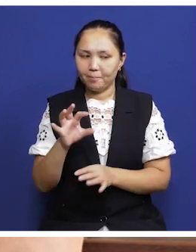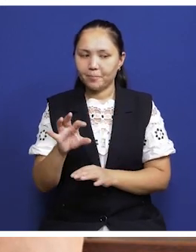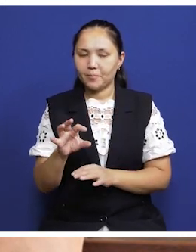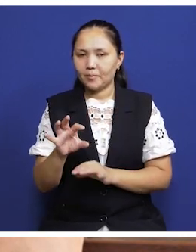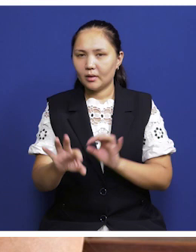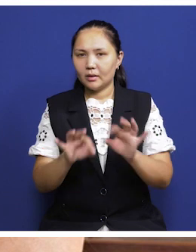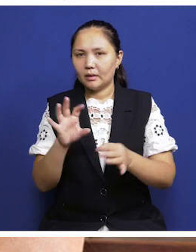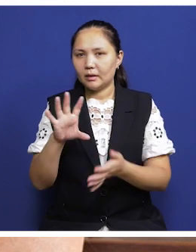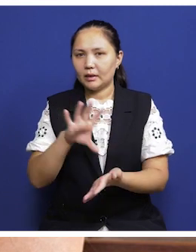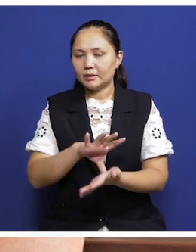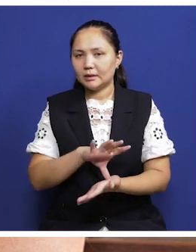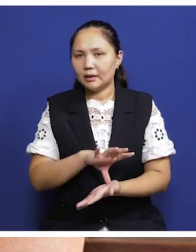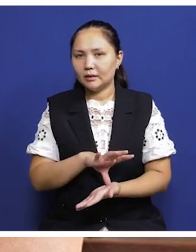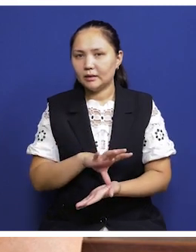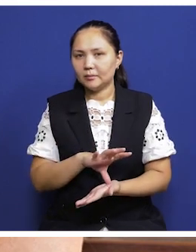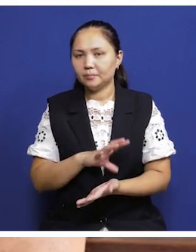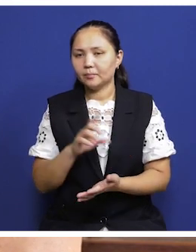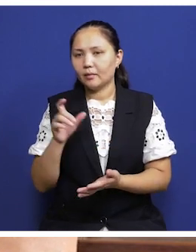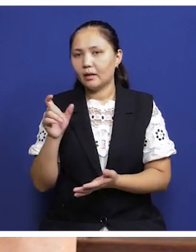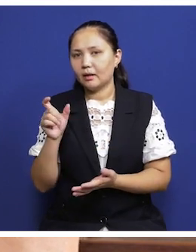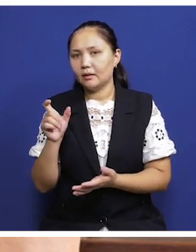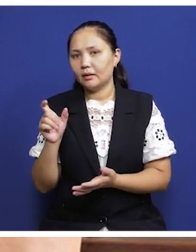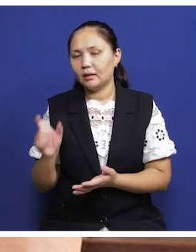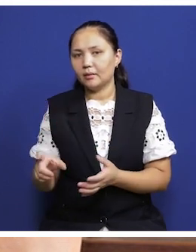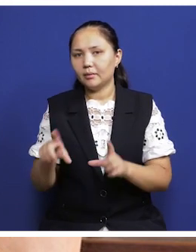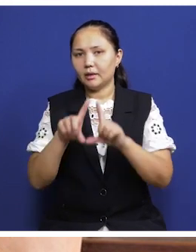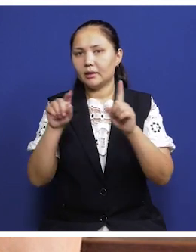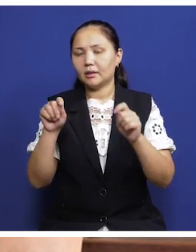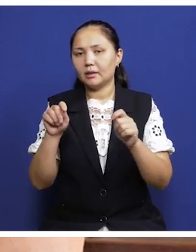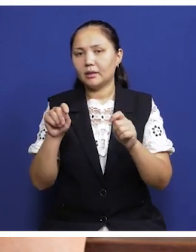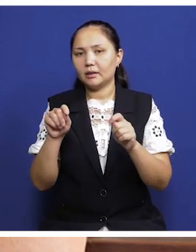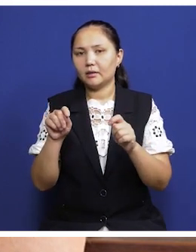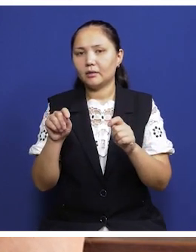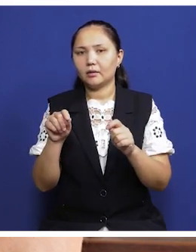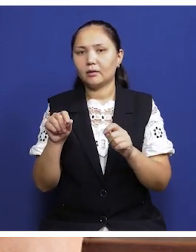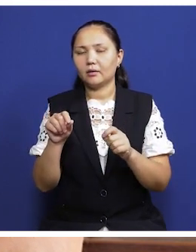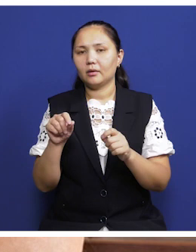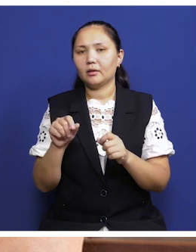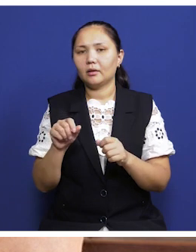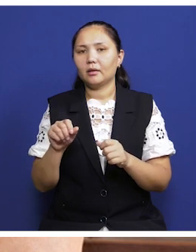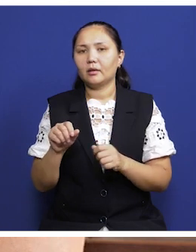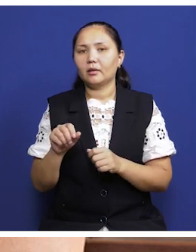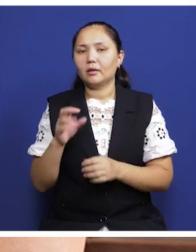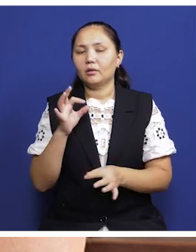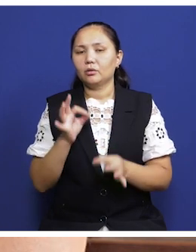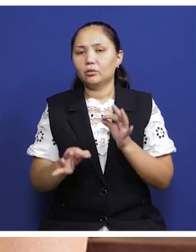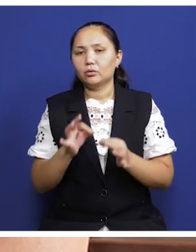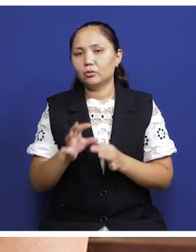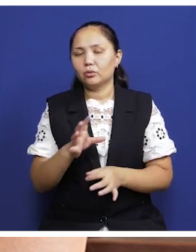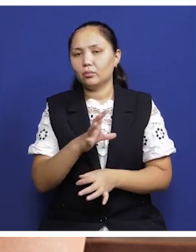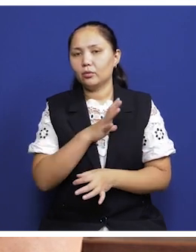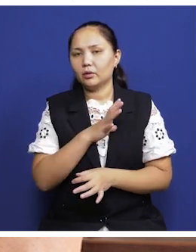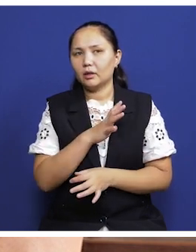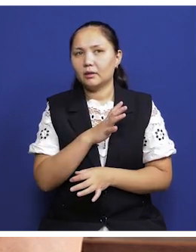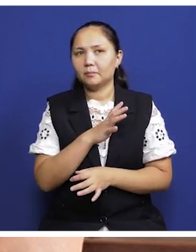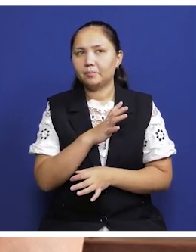қатысқан, тендерге қатысқан жаңағы мердігерлердің арасындағы жаңағы бәсекелестікке байланысты сот істері туындап